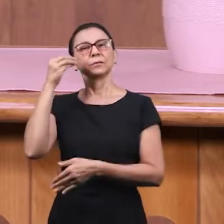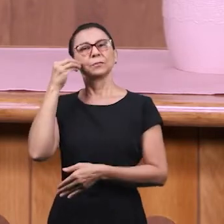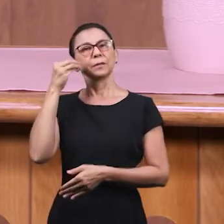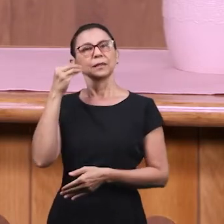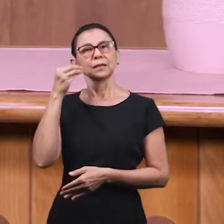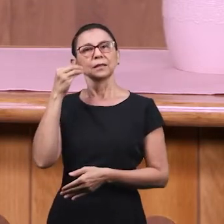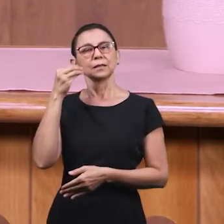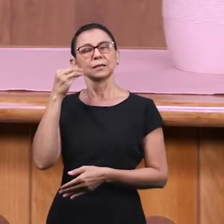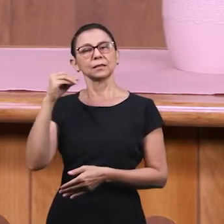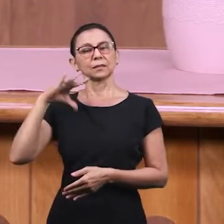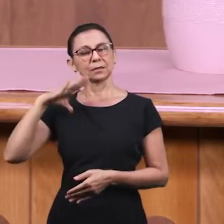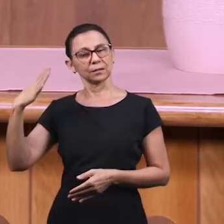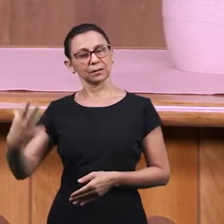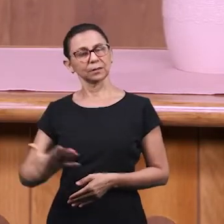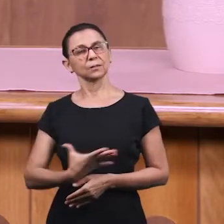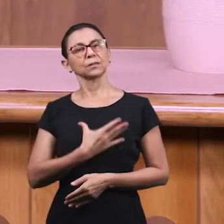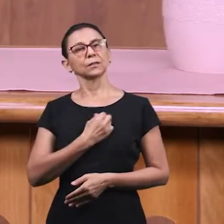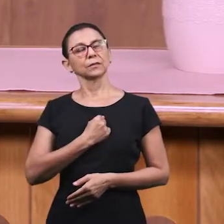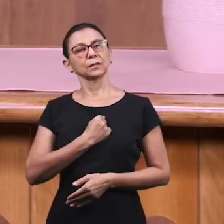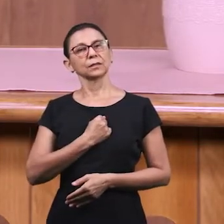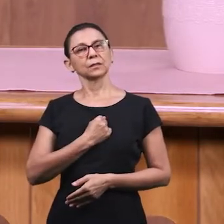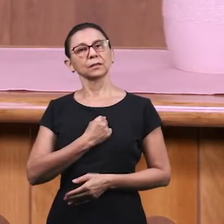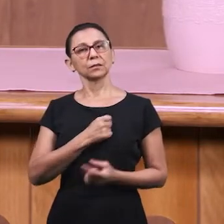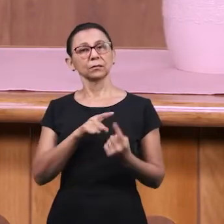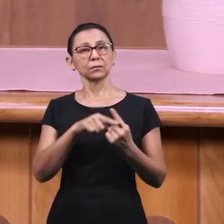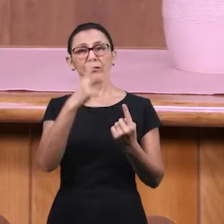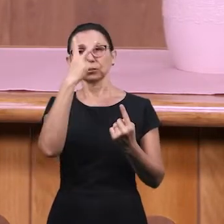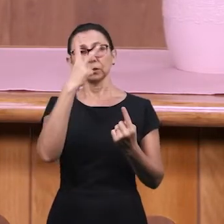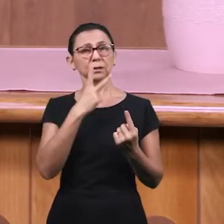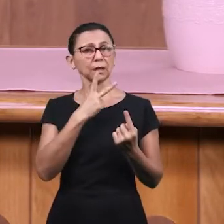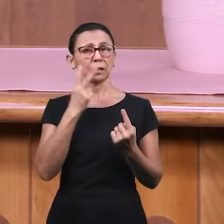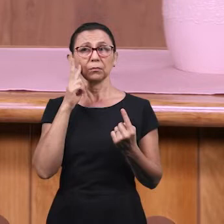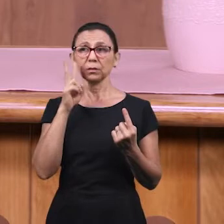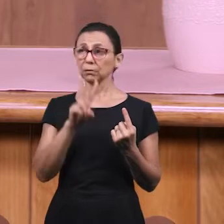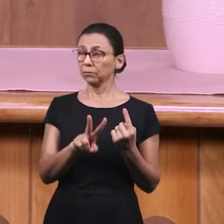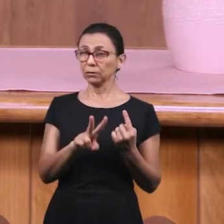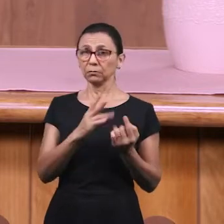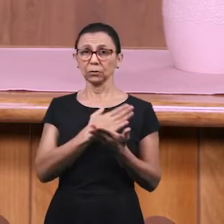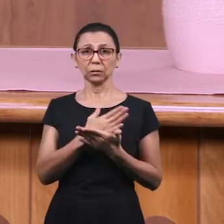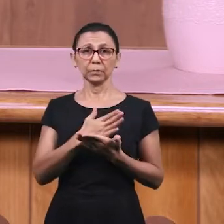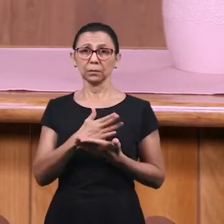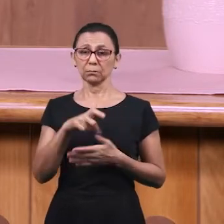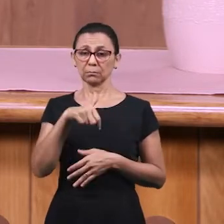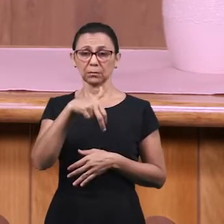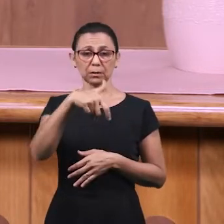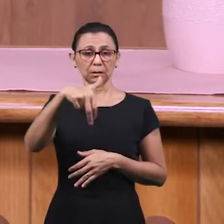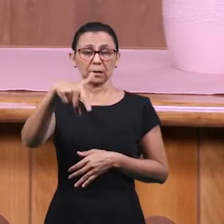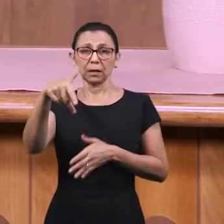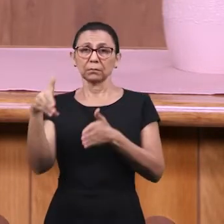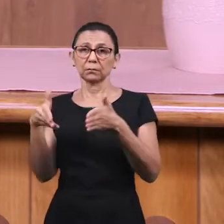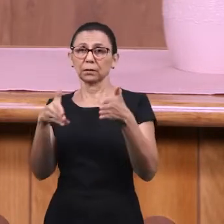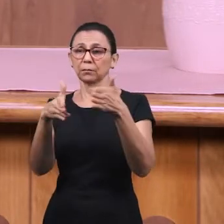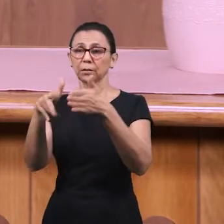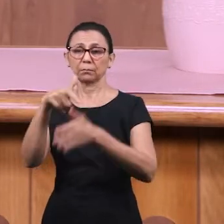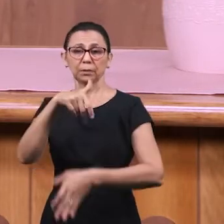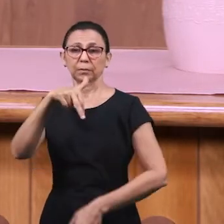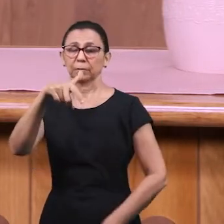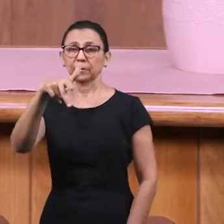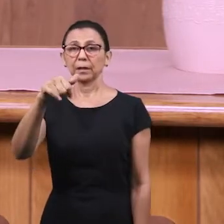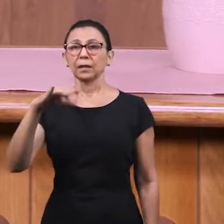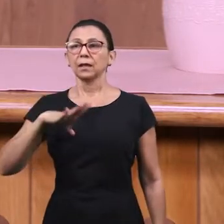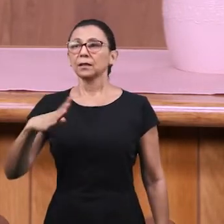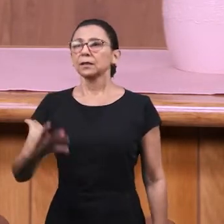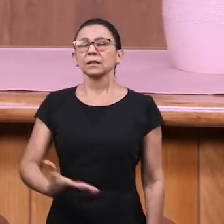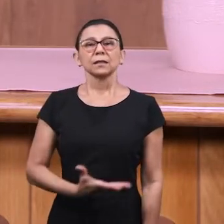Так опыт спасения Вартимея, он открыл ему очи, и тот начал идти по пути. Это спасение.